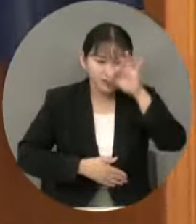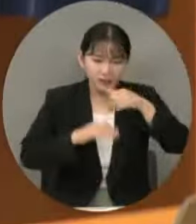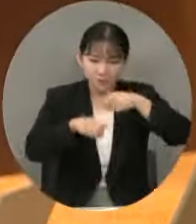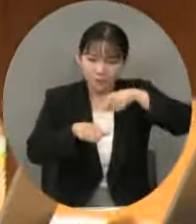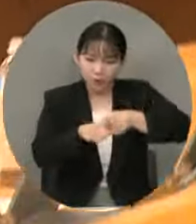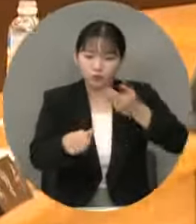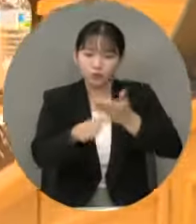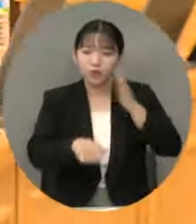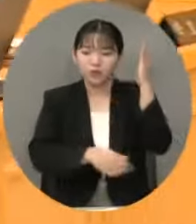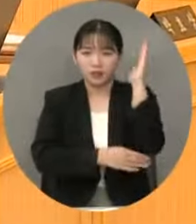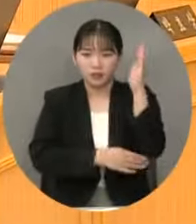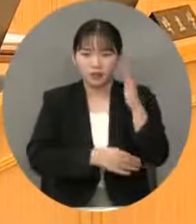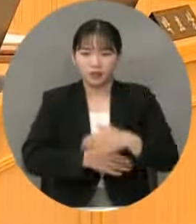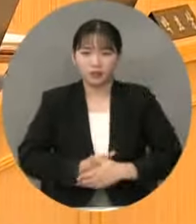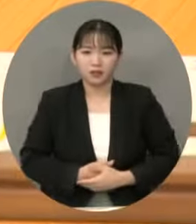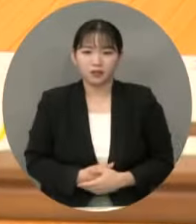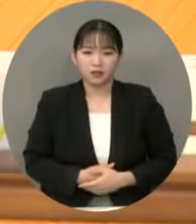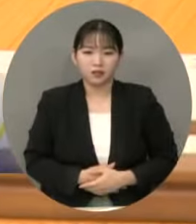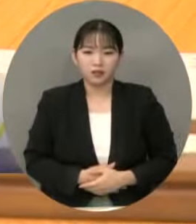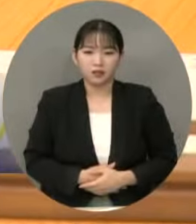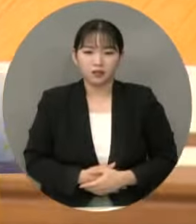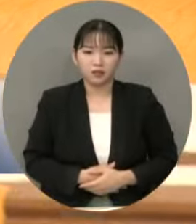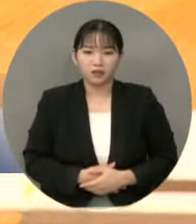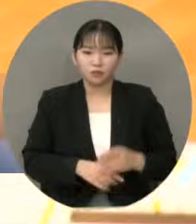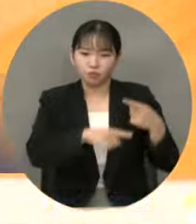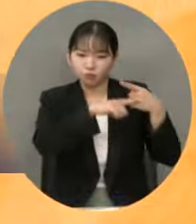한다고 말한 겁니다.